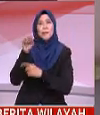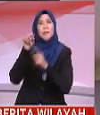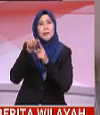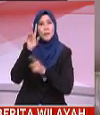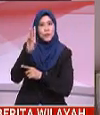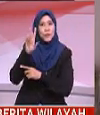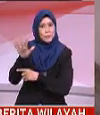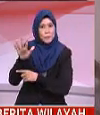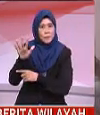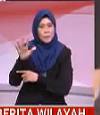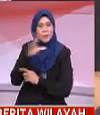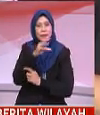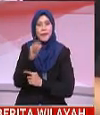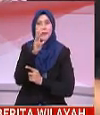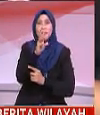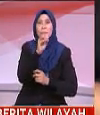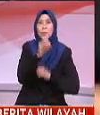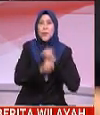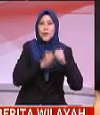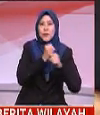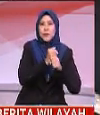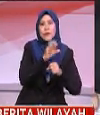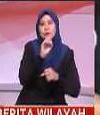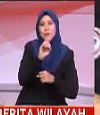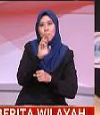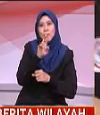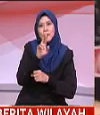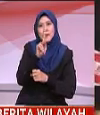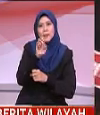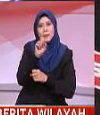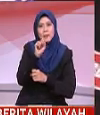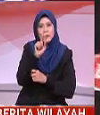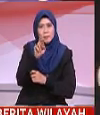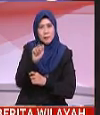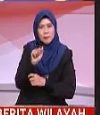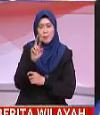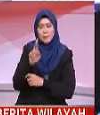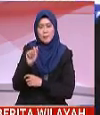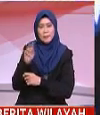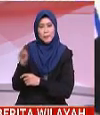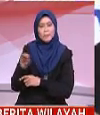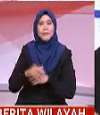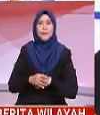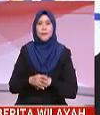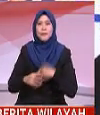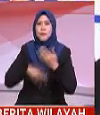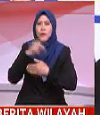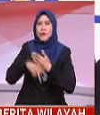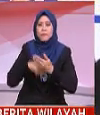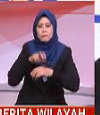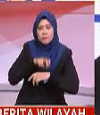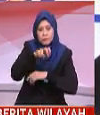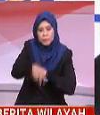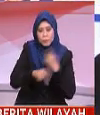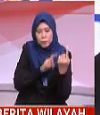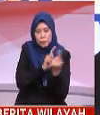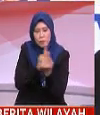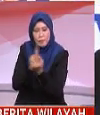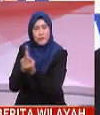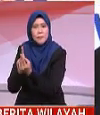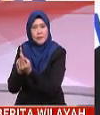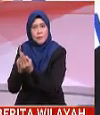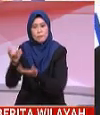ke-75 dan juga 60 tahun orkestra RTM. Program ini merupakan program turun padang untuk